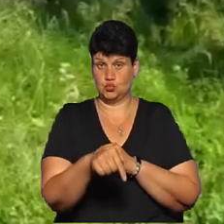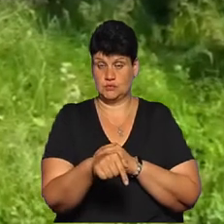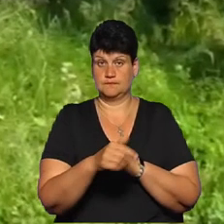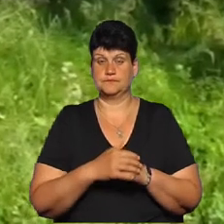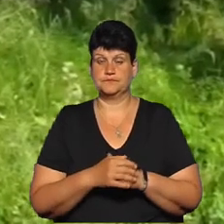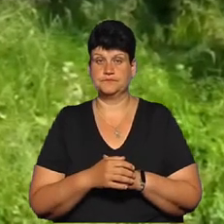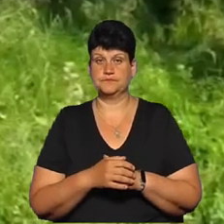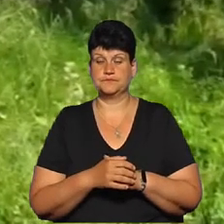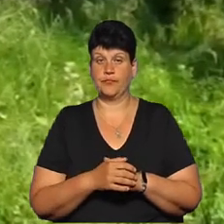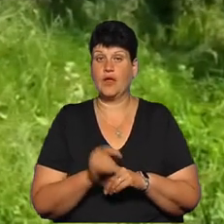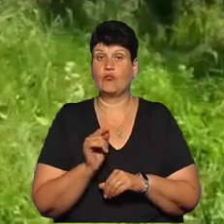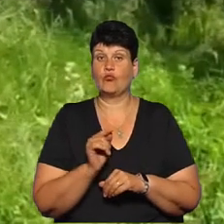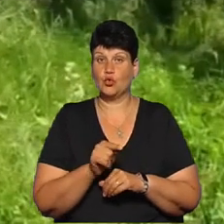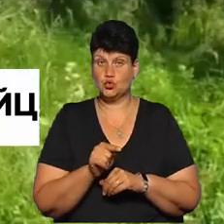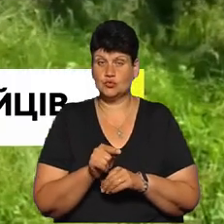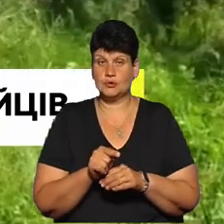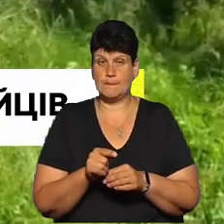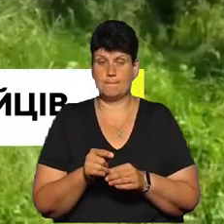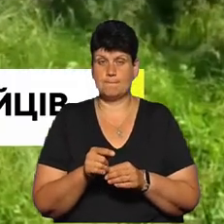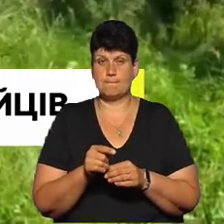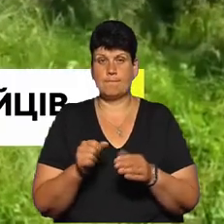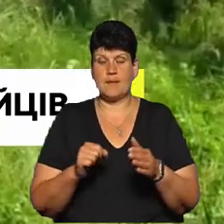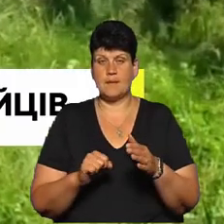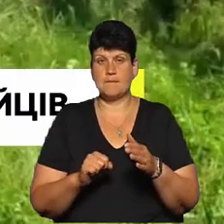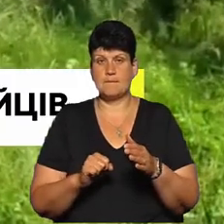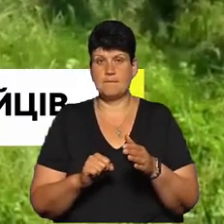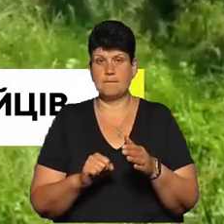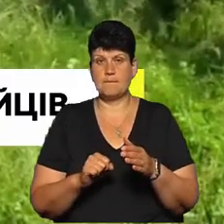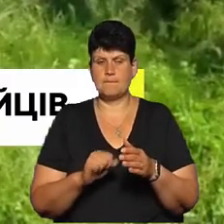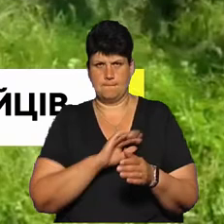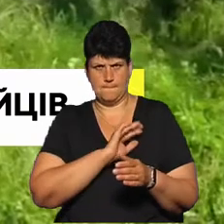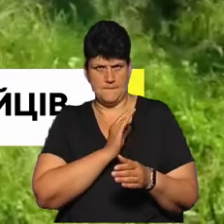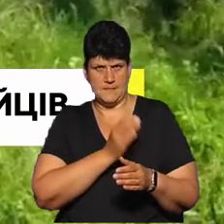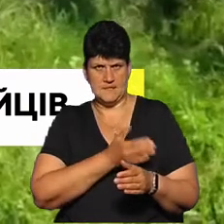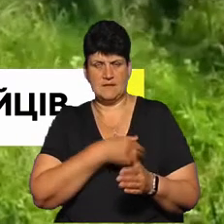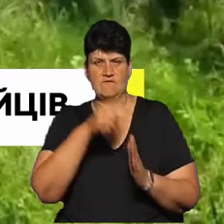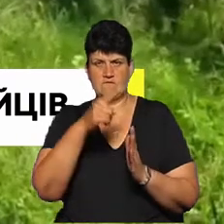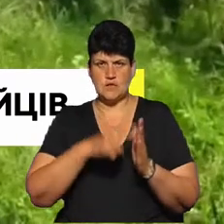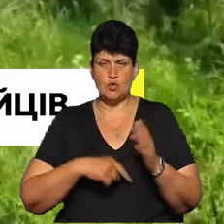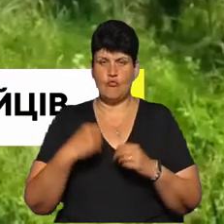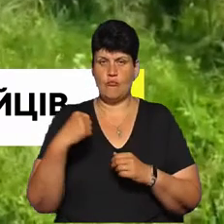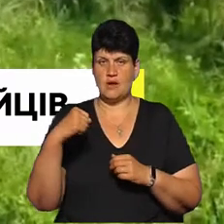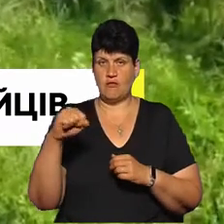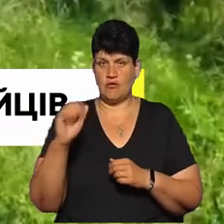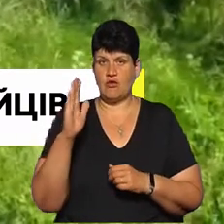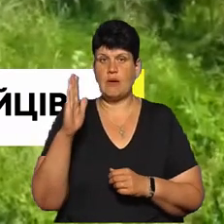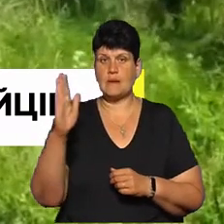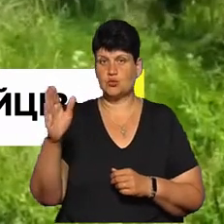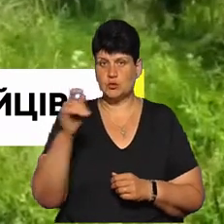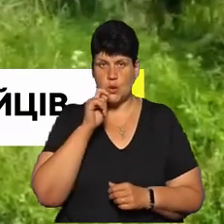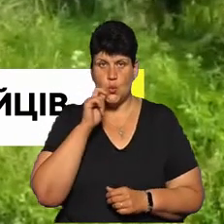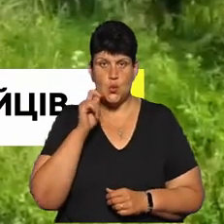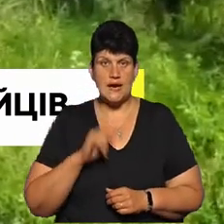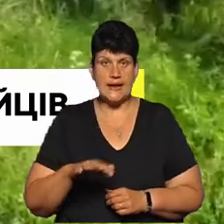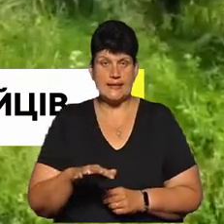воно підкріплює віру в перемогу, віру в майбутнє України. Бо